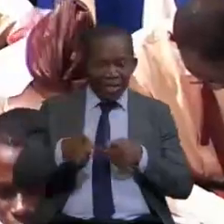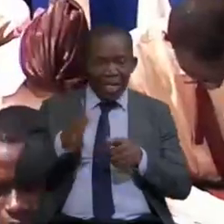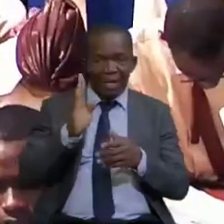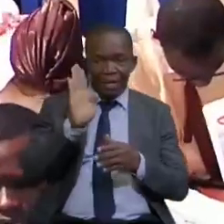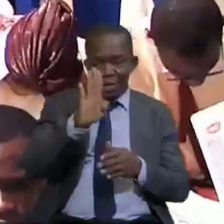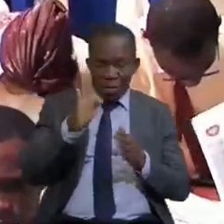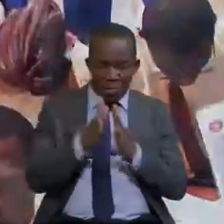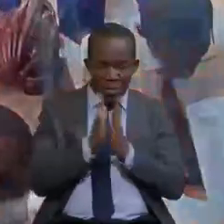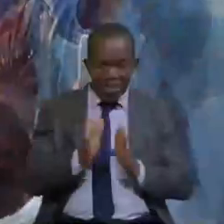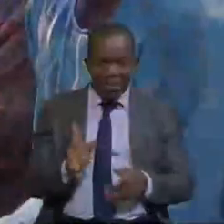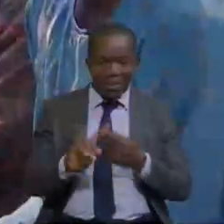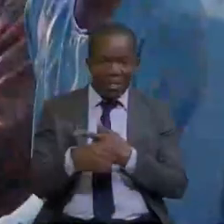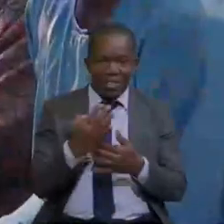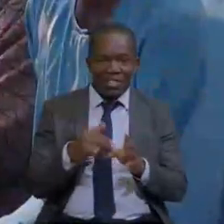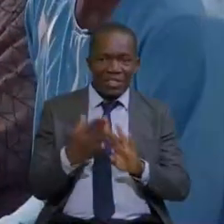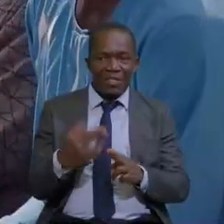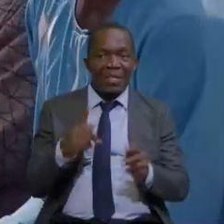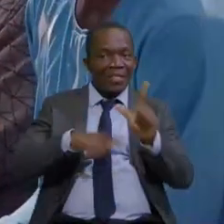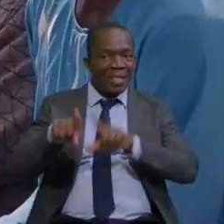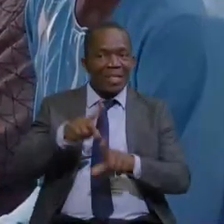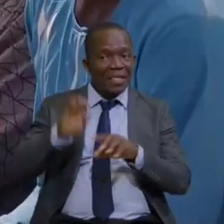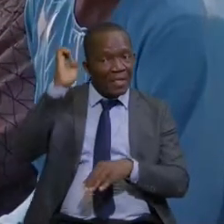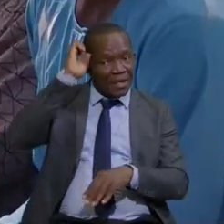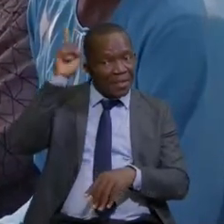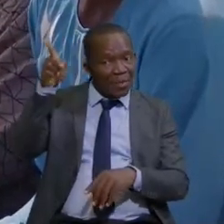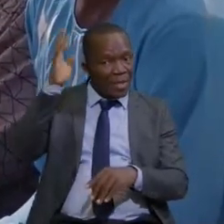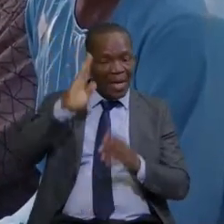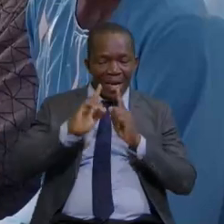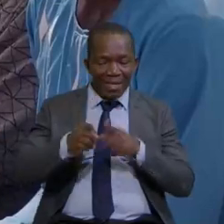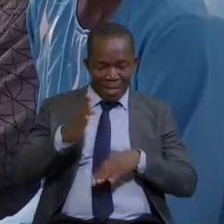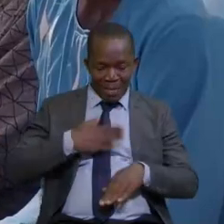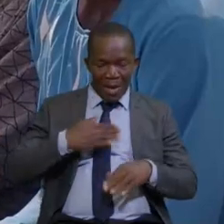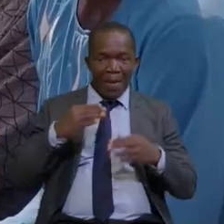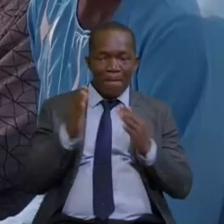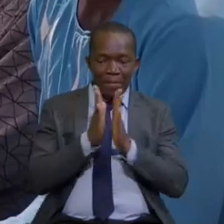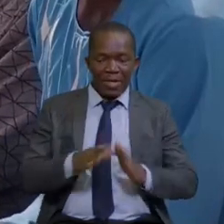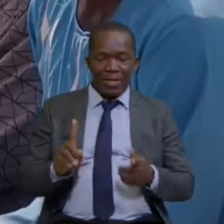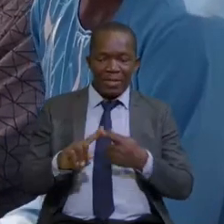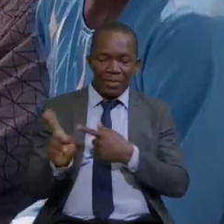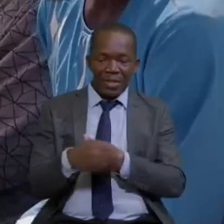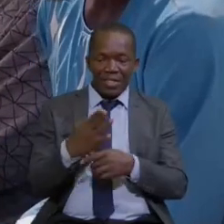aujourd'hui. Et il va t'exaucer au nom de Jésus. Premier point donc,